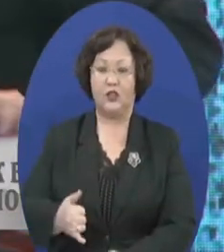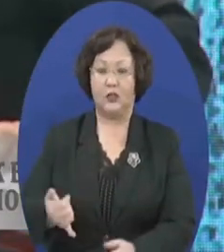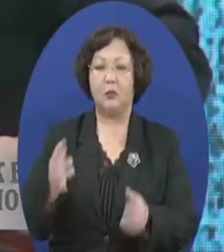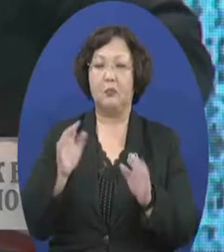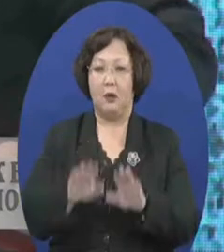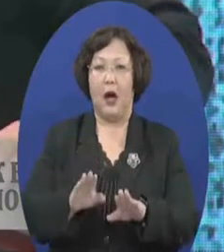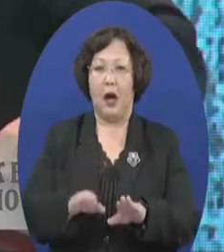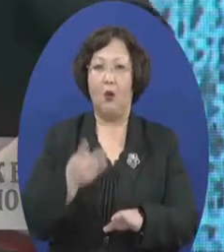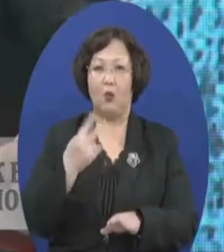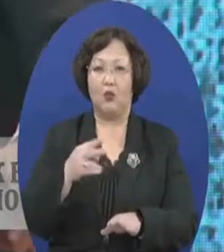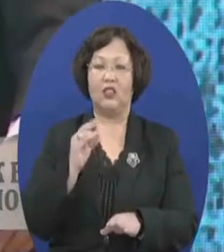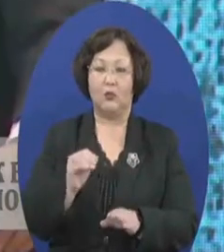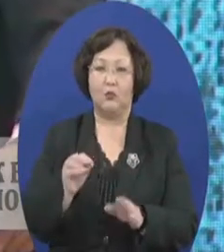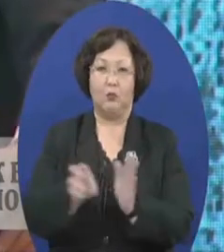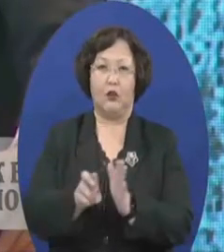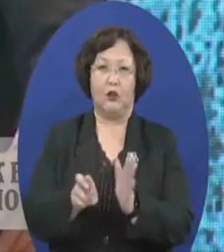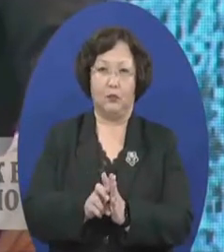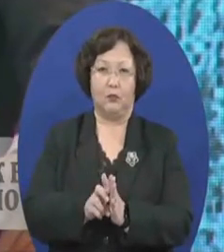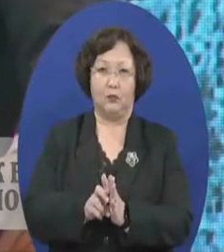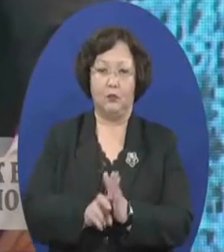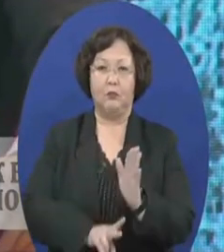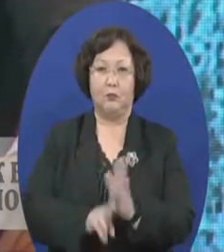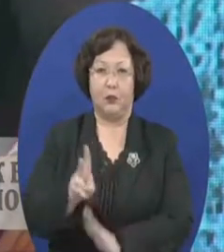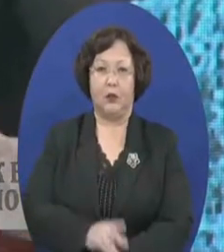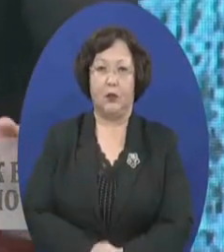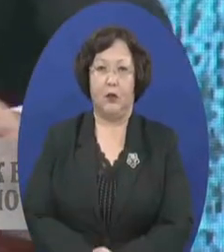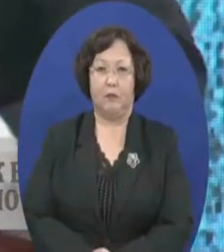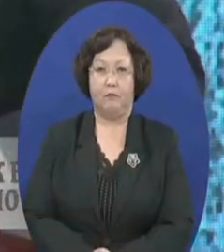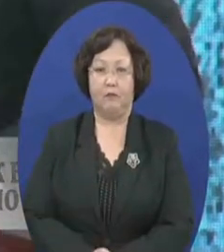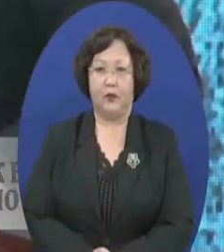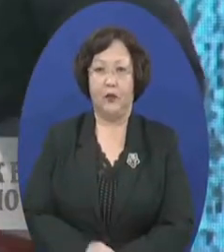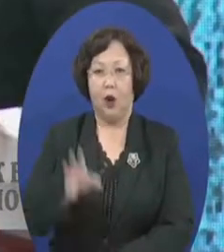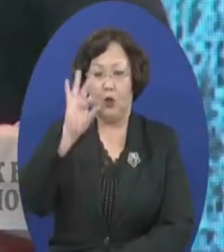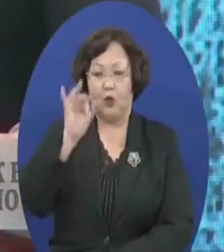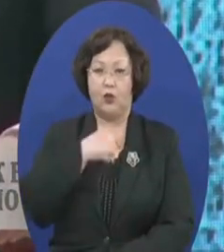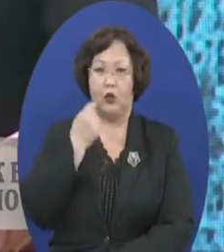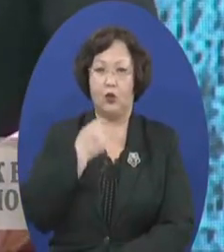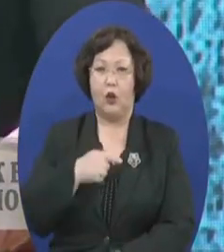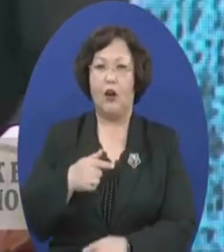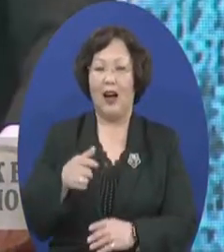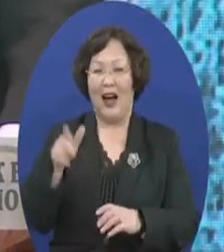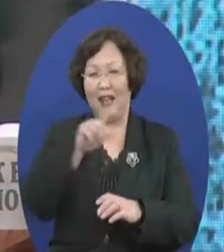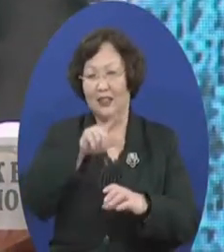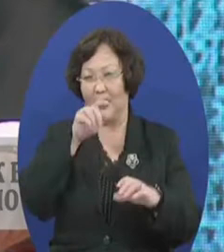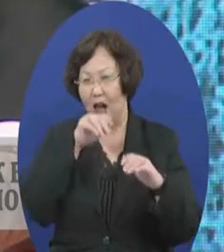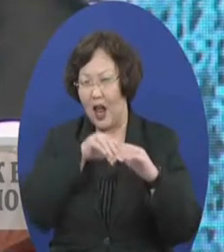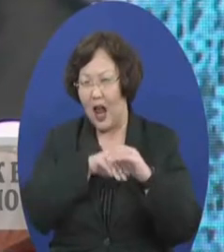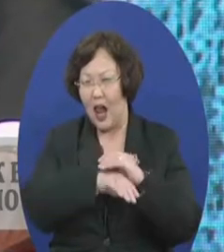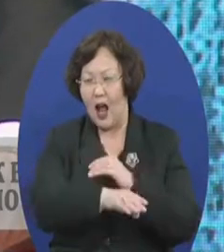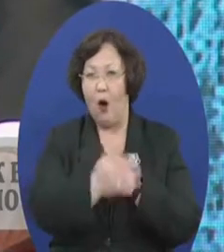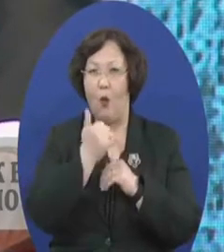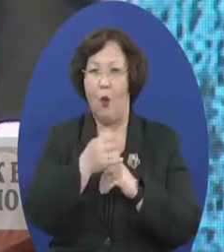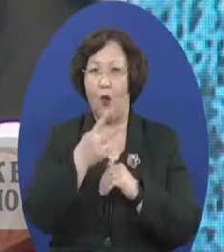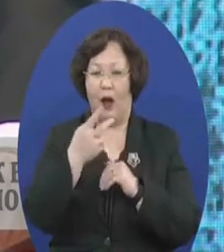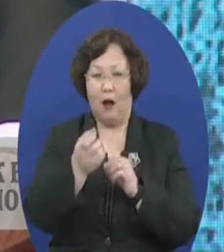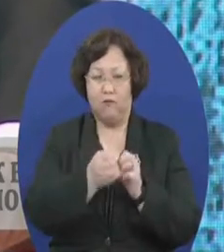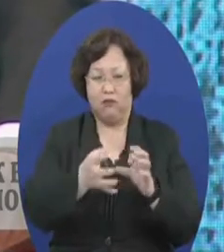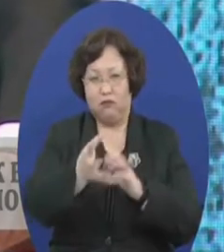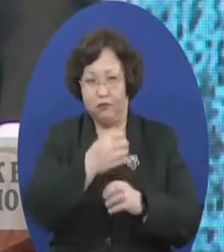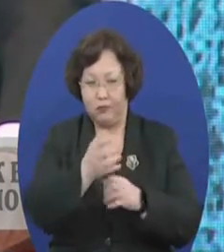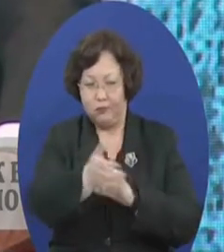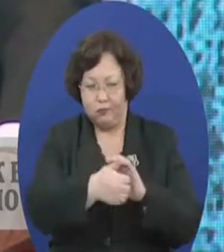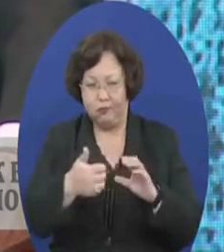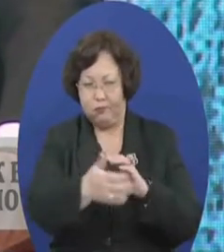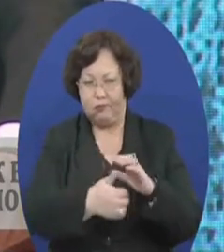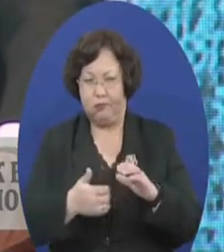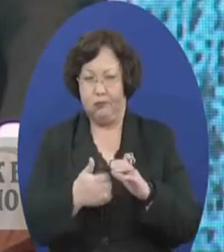үлдэх боломж бас бий болно. Оюутлогоо төслийн гүний уурхайн бүтээн байгуулалт ихэснээр Монгол